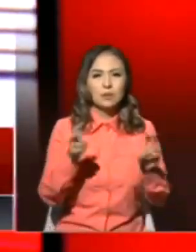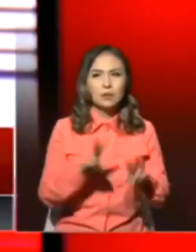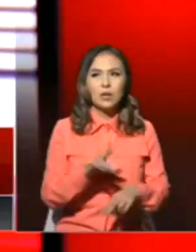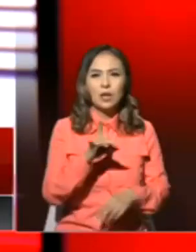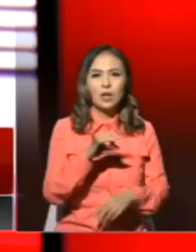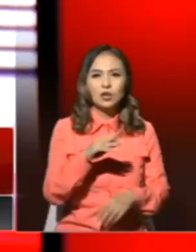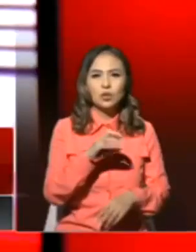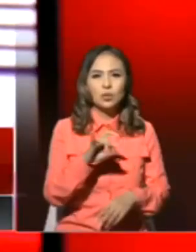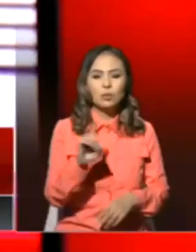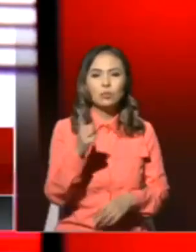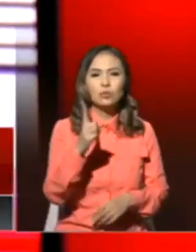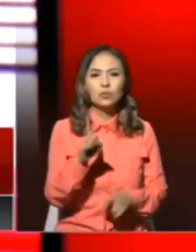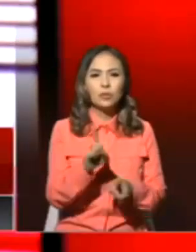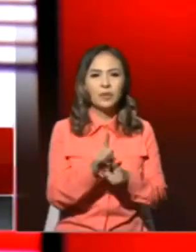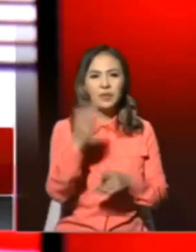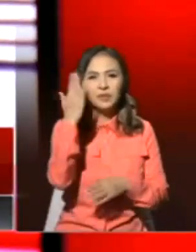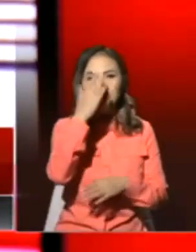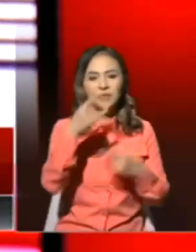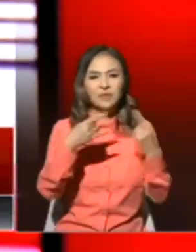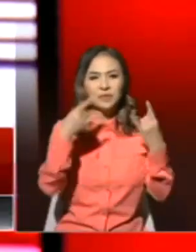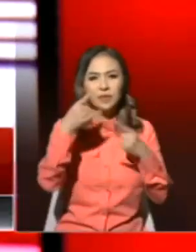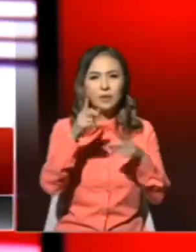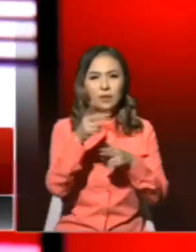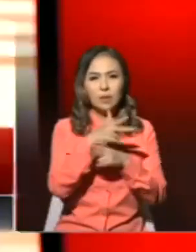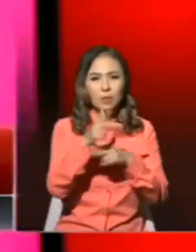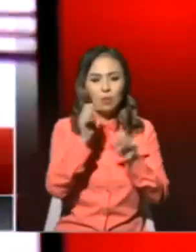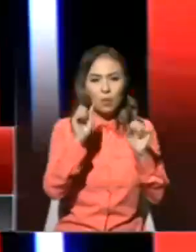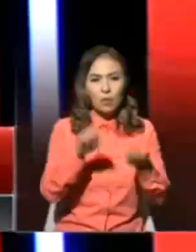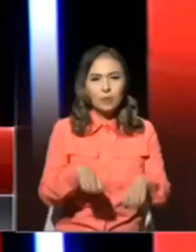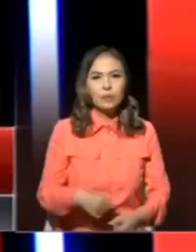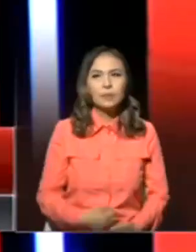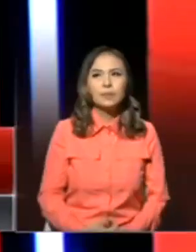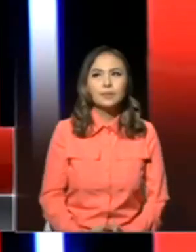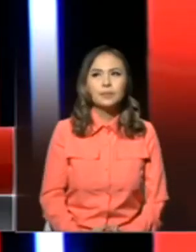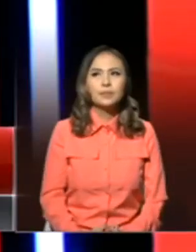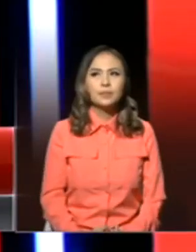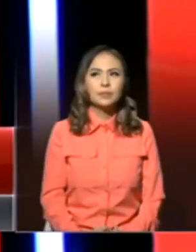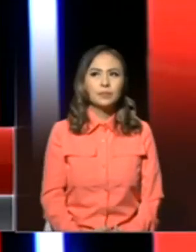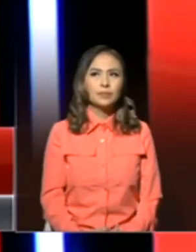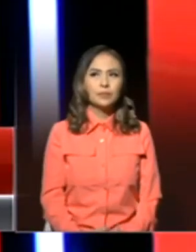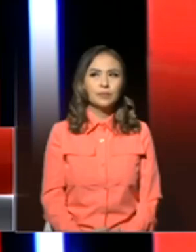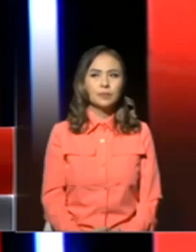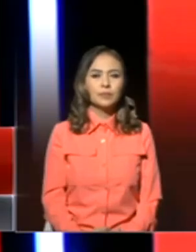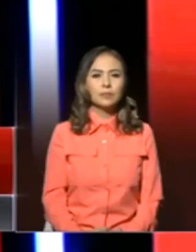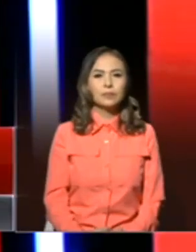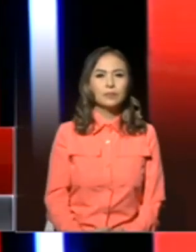осы тақырыпта неге фильмдер түсірмеске мысалы үшін? Біз